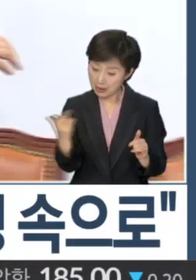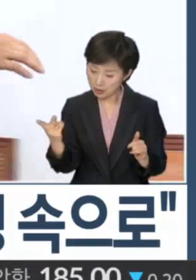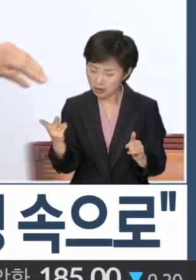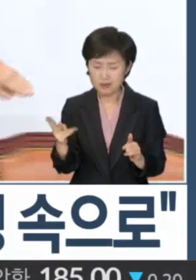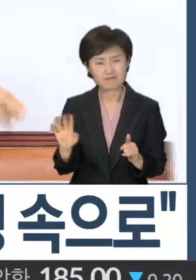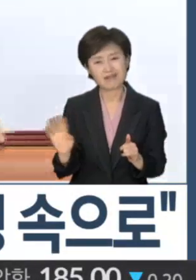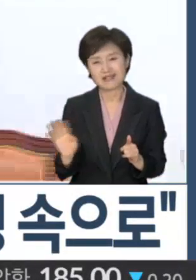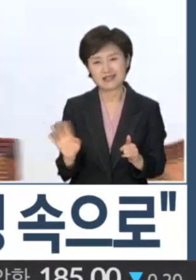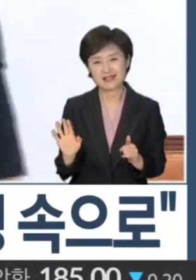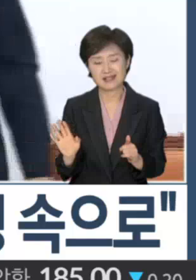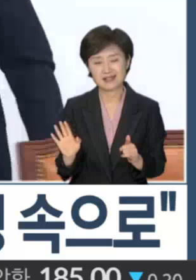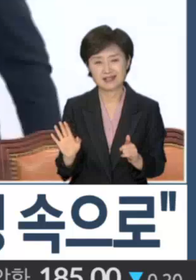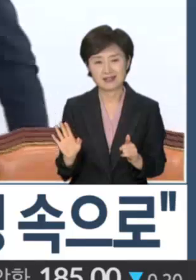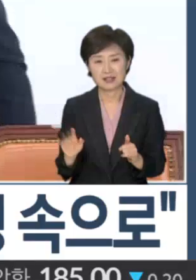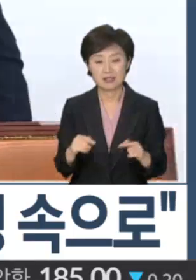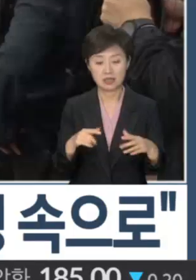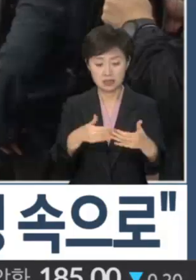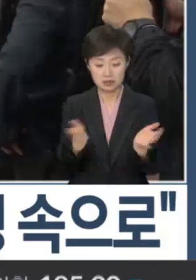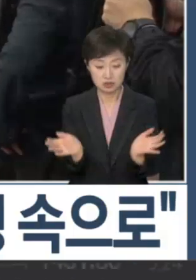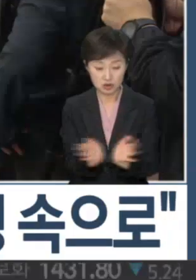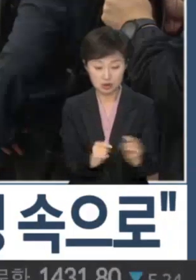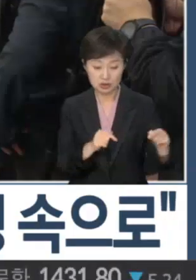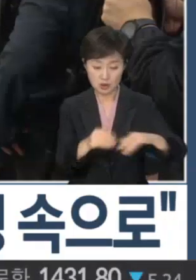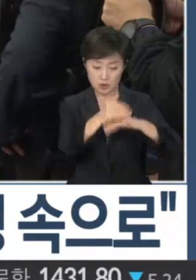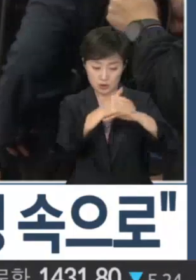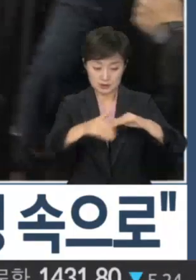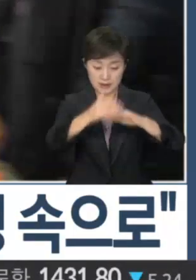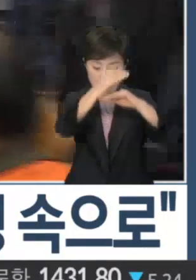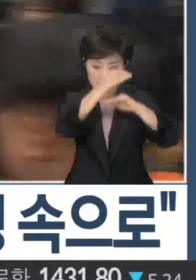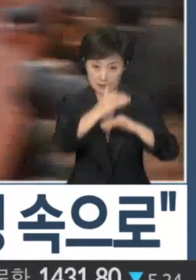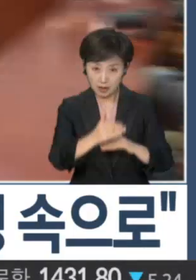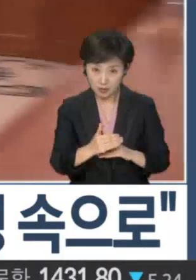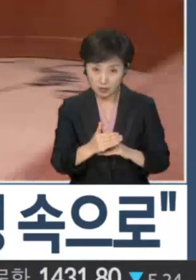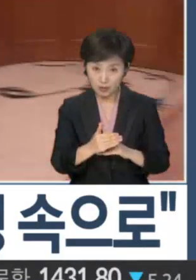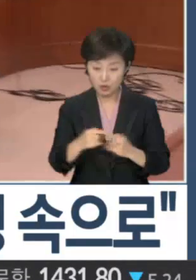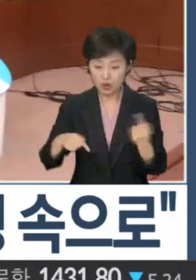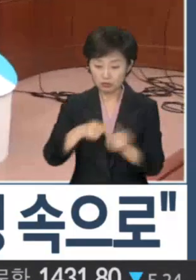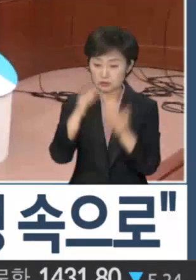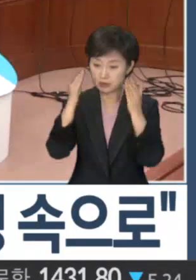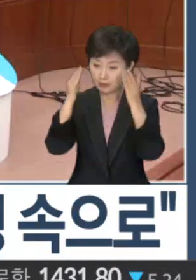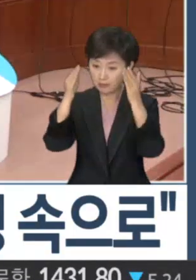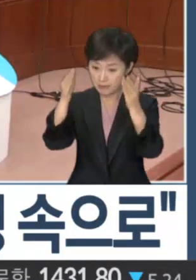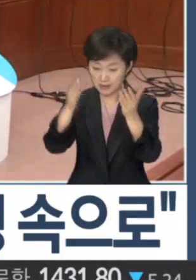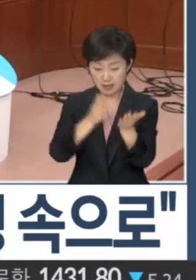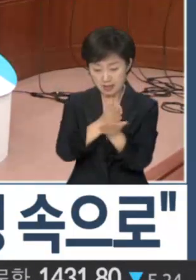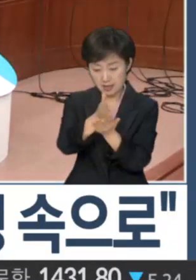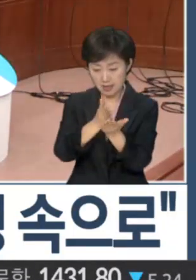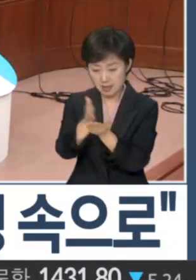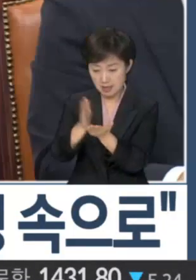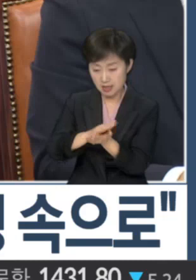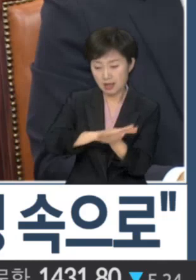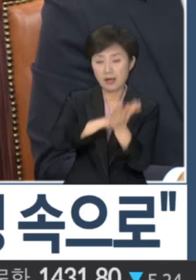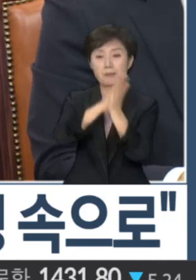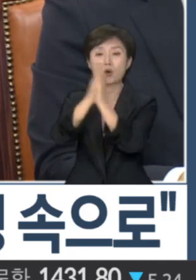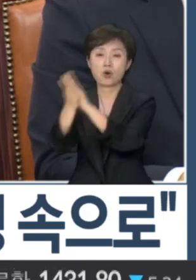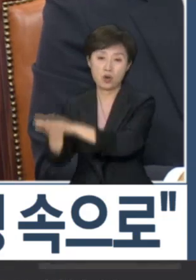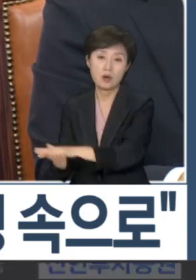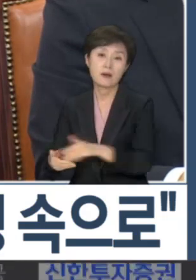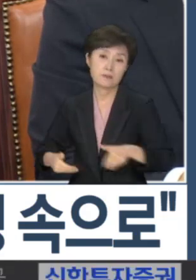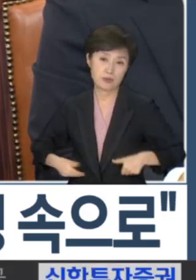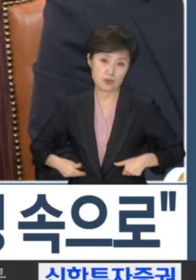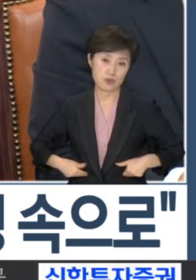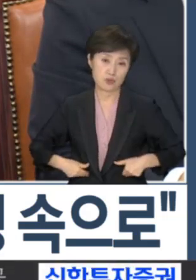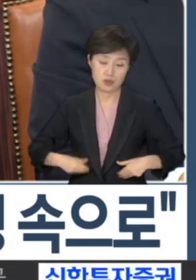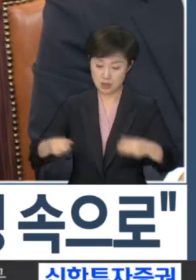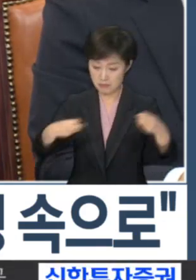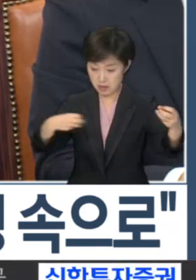기조, 메시지, 정책, 현장 방향 등 많은 부분들이 국민들 삶을 위한 정당이라고 하는 느낌을 줄 수 있도록 바뀌어야 된다.